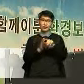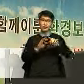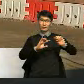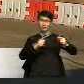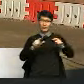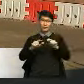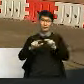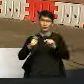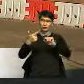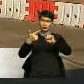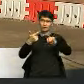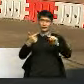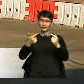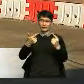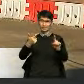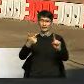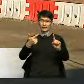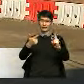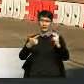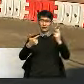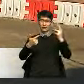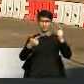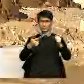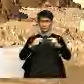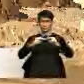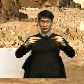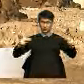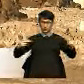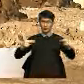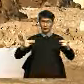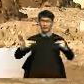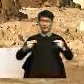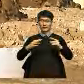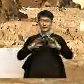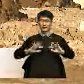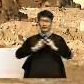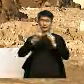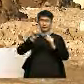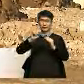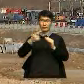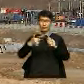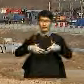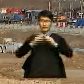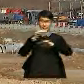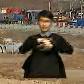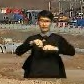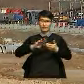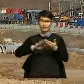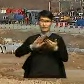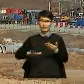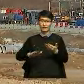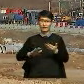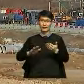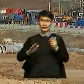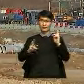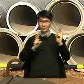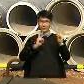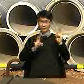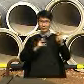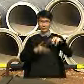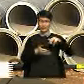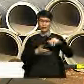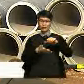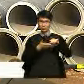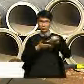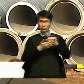장풍이 등의 송전선로 6.1km 와 철탑 16기 를 세울 예정입니다 건설사 측은 위에